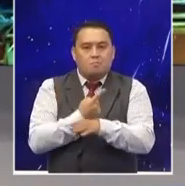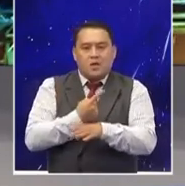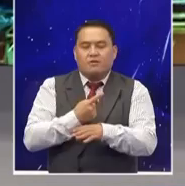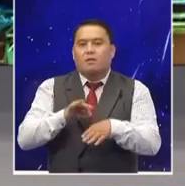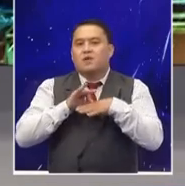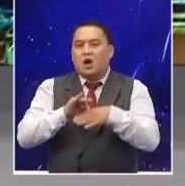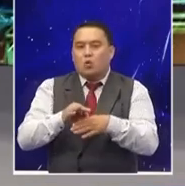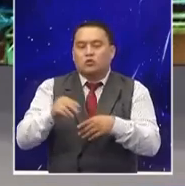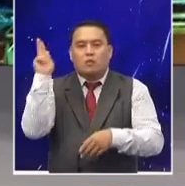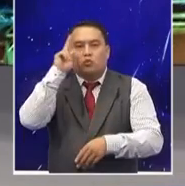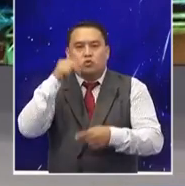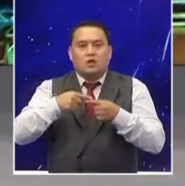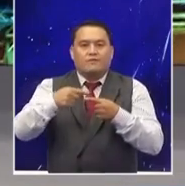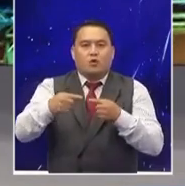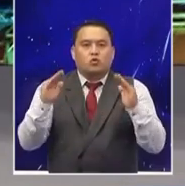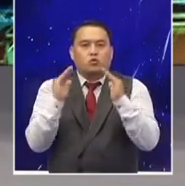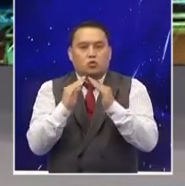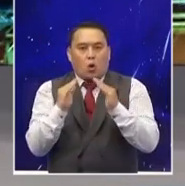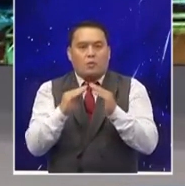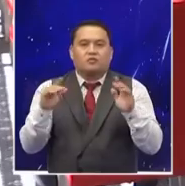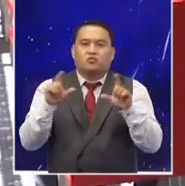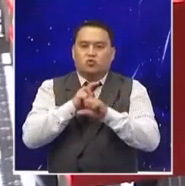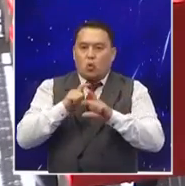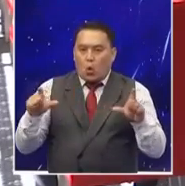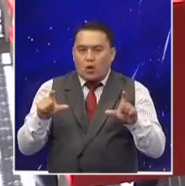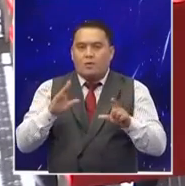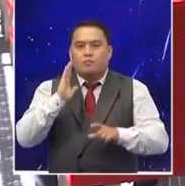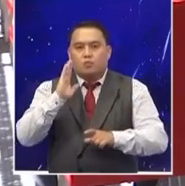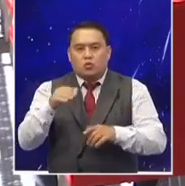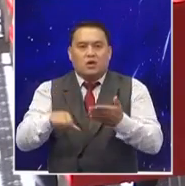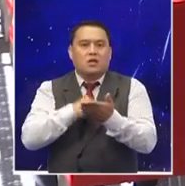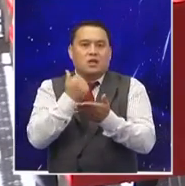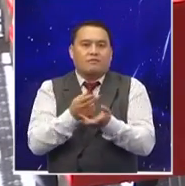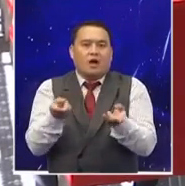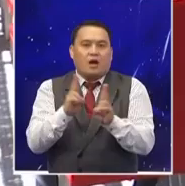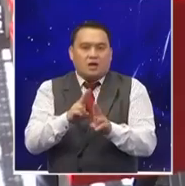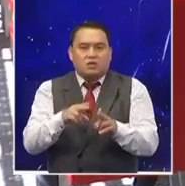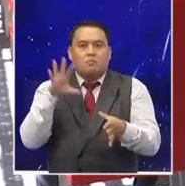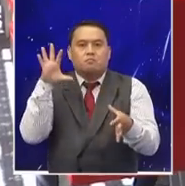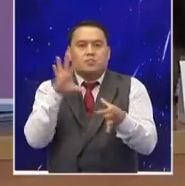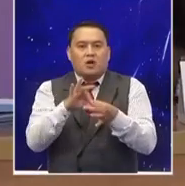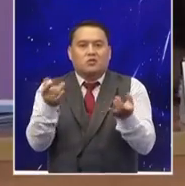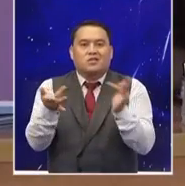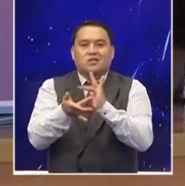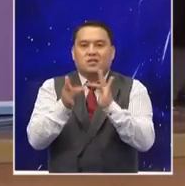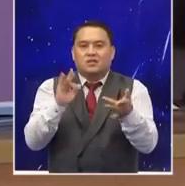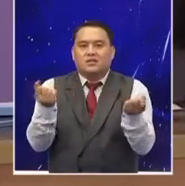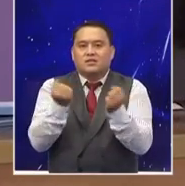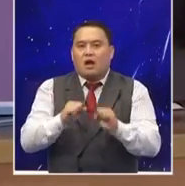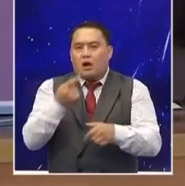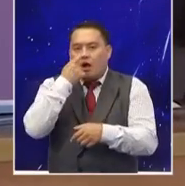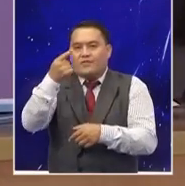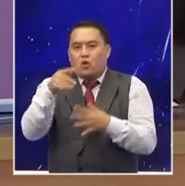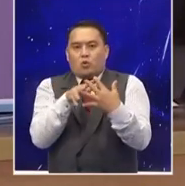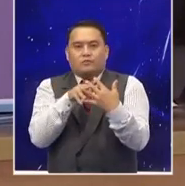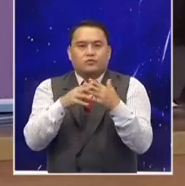пройдет дистанционно онлайн разве не ты первый школьный звонок главный на сегодня остается задача подключения скоростного интернета в отдаленные